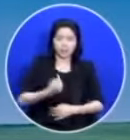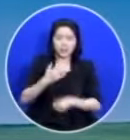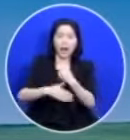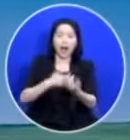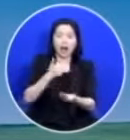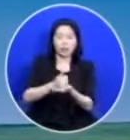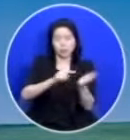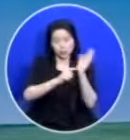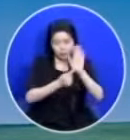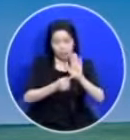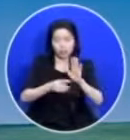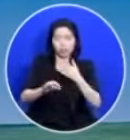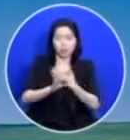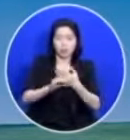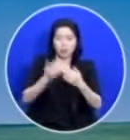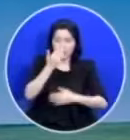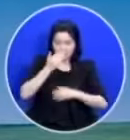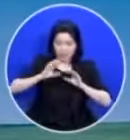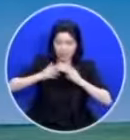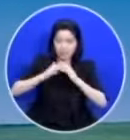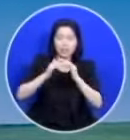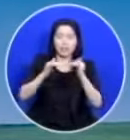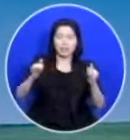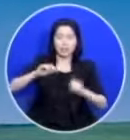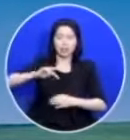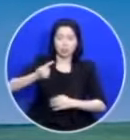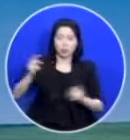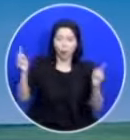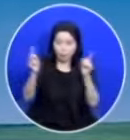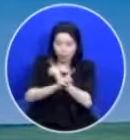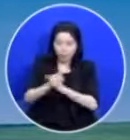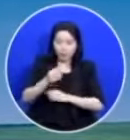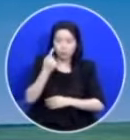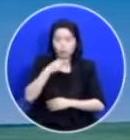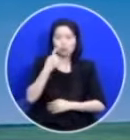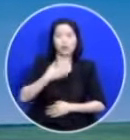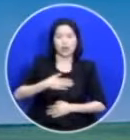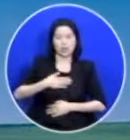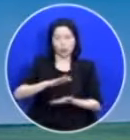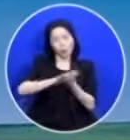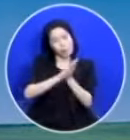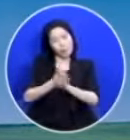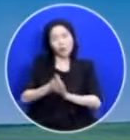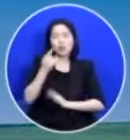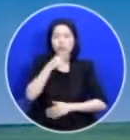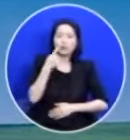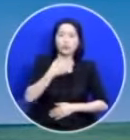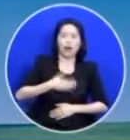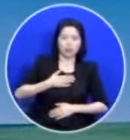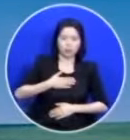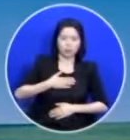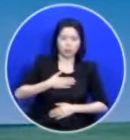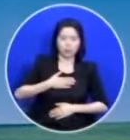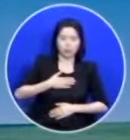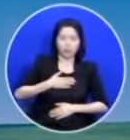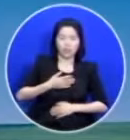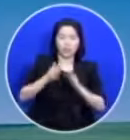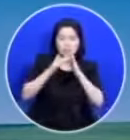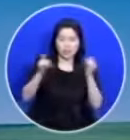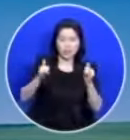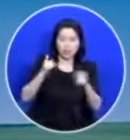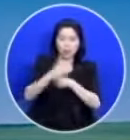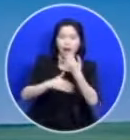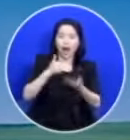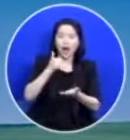드러내면 이스라엘 백성도 바뀔 줄 알아요 변화될 줄 알았습니다 사람들이 하나님의